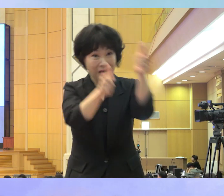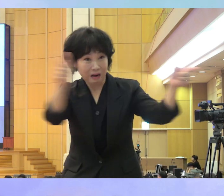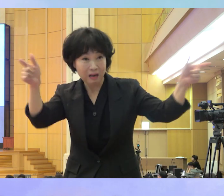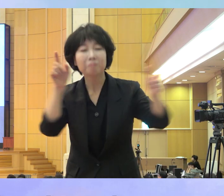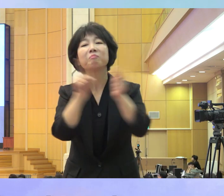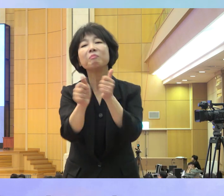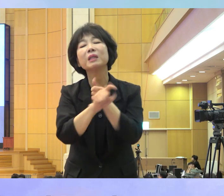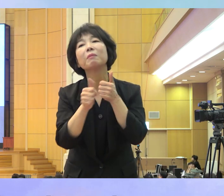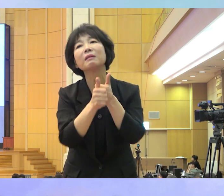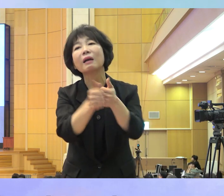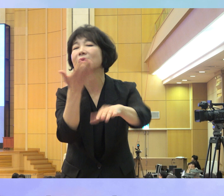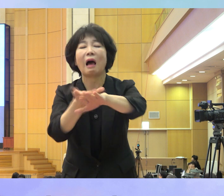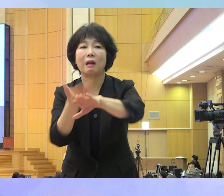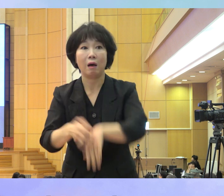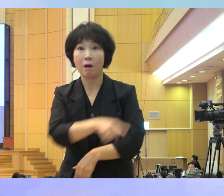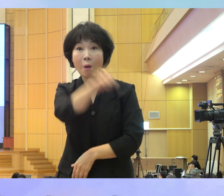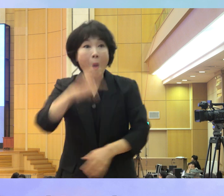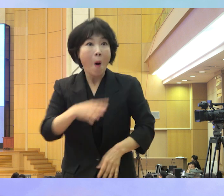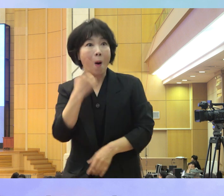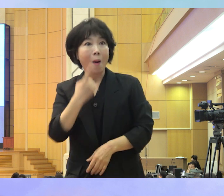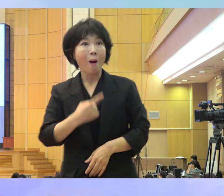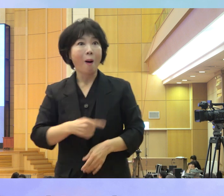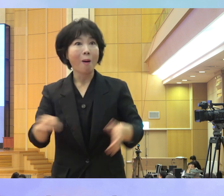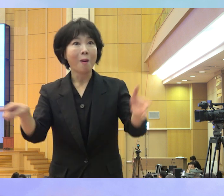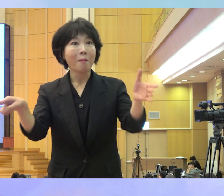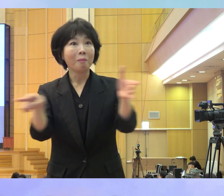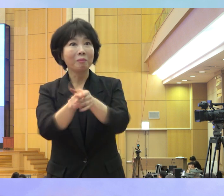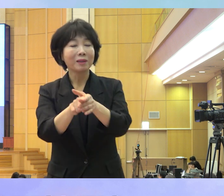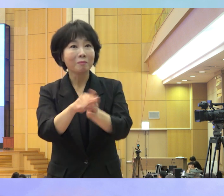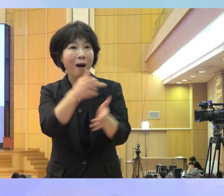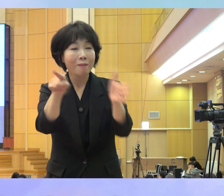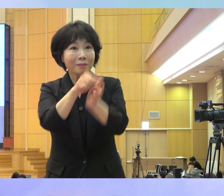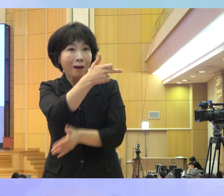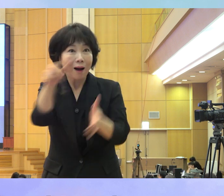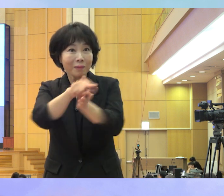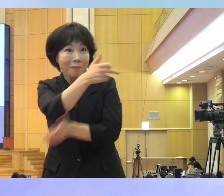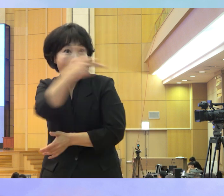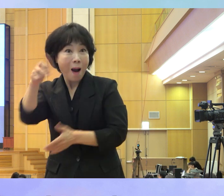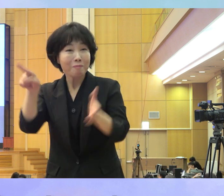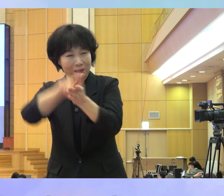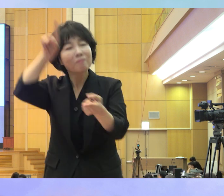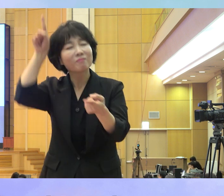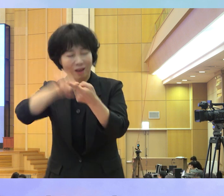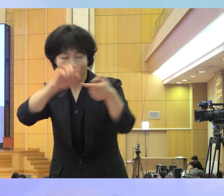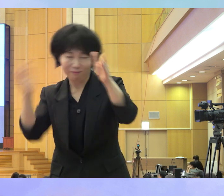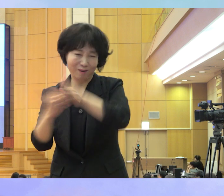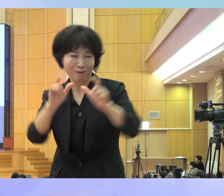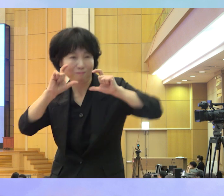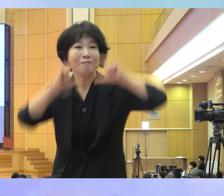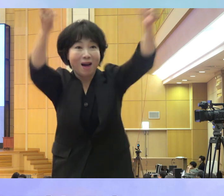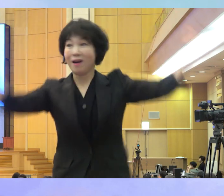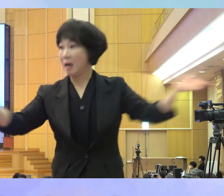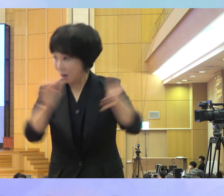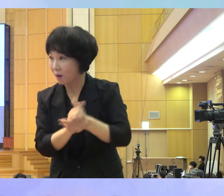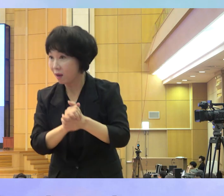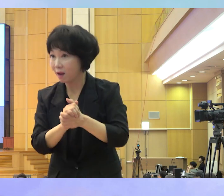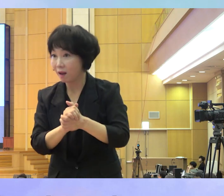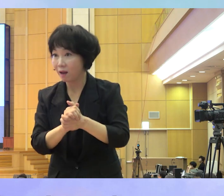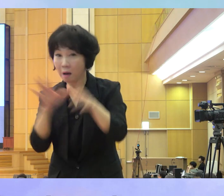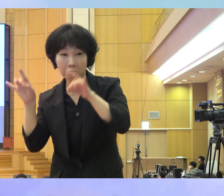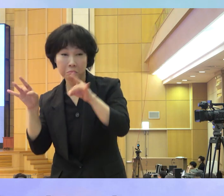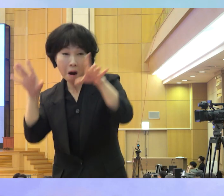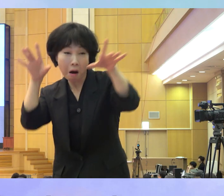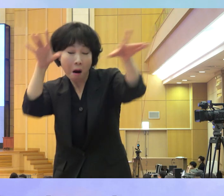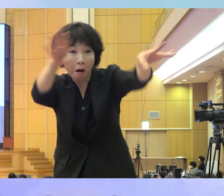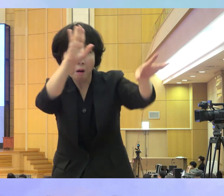그런데 내 믿음이 크도다 내 믿음대로 되리라 하시니 그